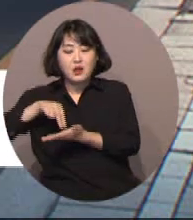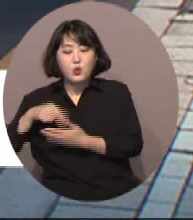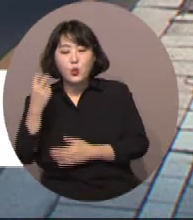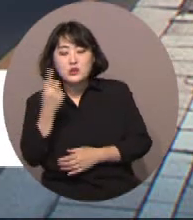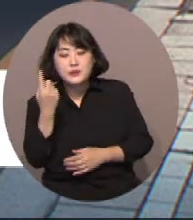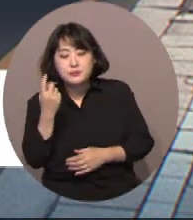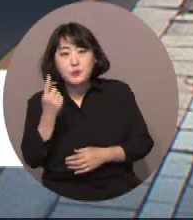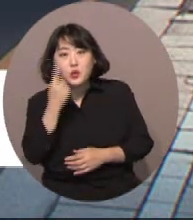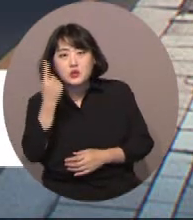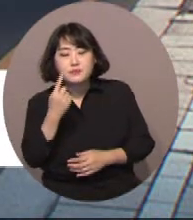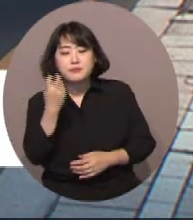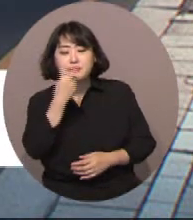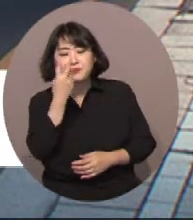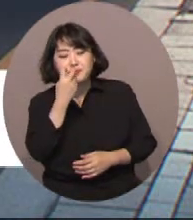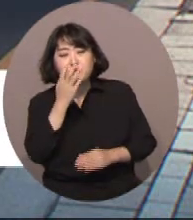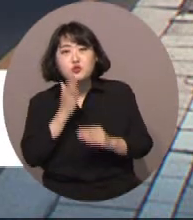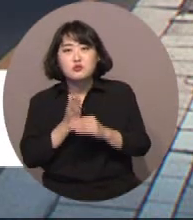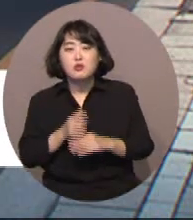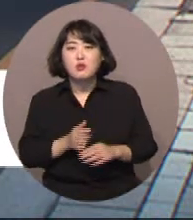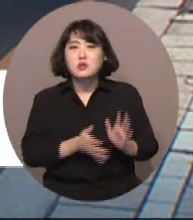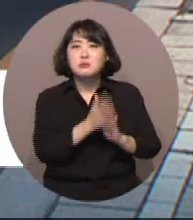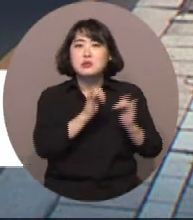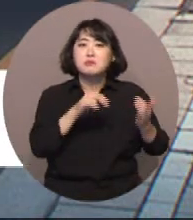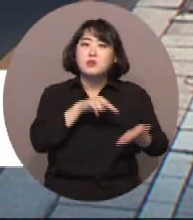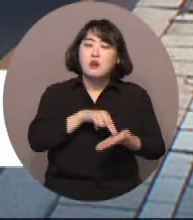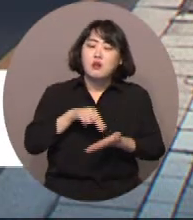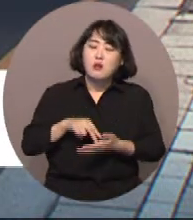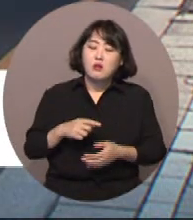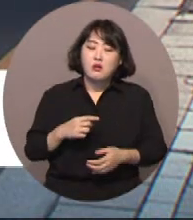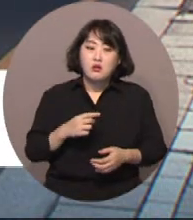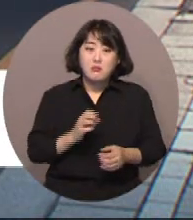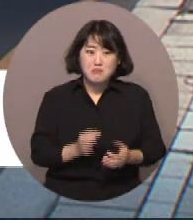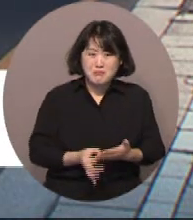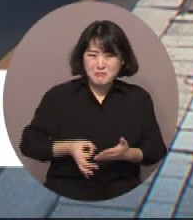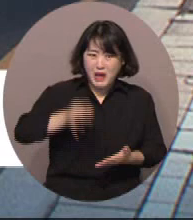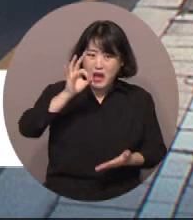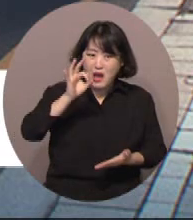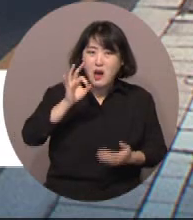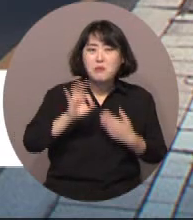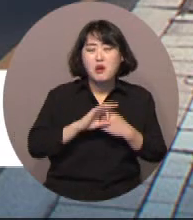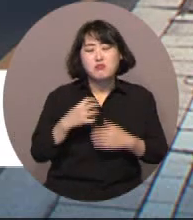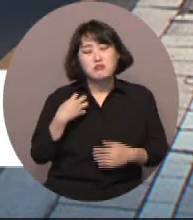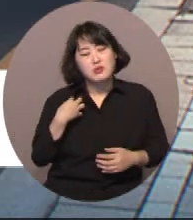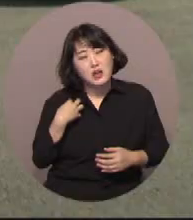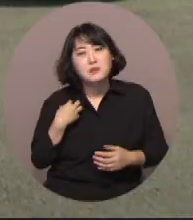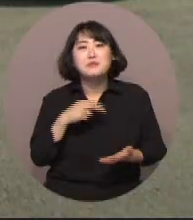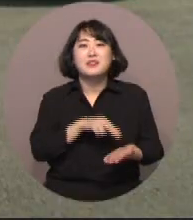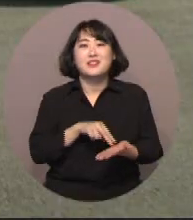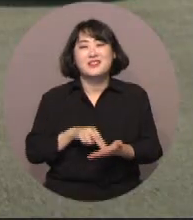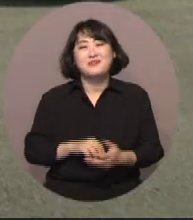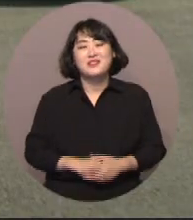들어갔는데 시민들은 과도한 인상은 부담스럽다는 입장입니다. 윤웅성 기자가 보도합니다.